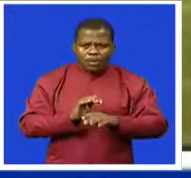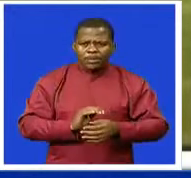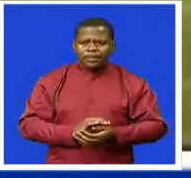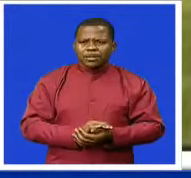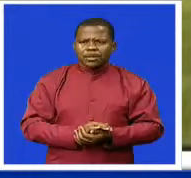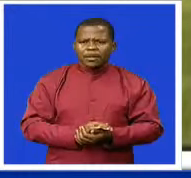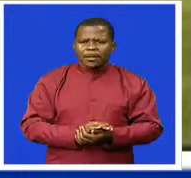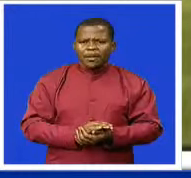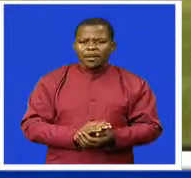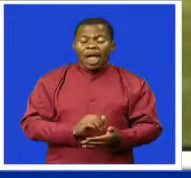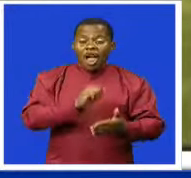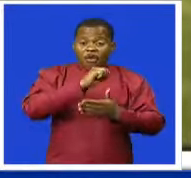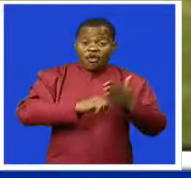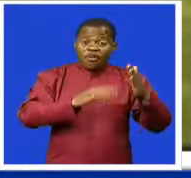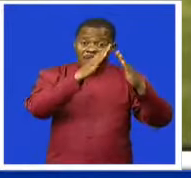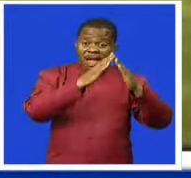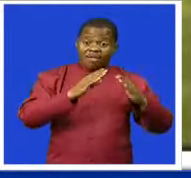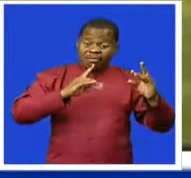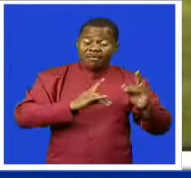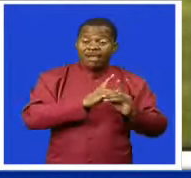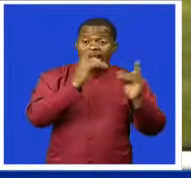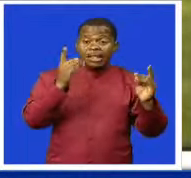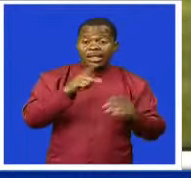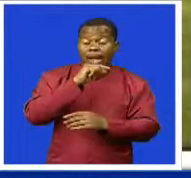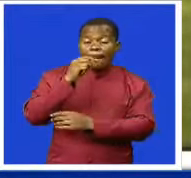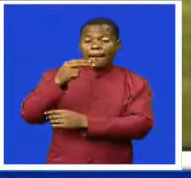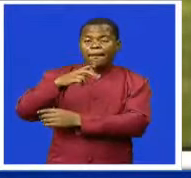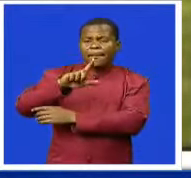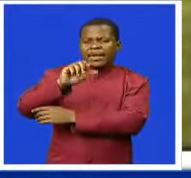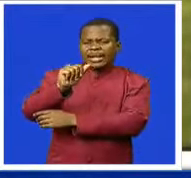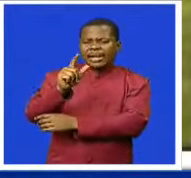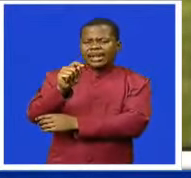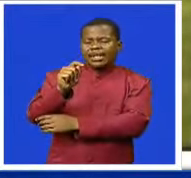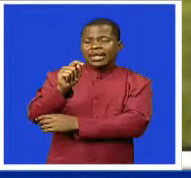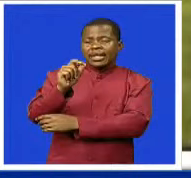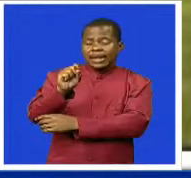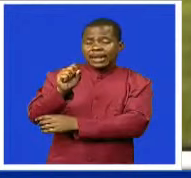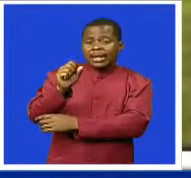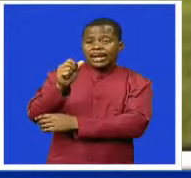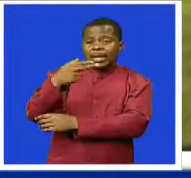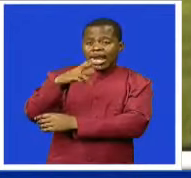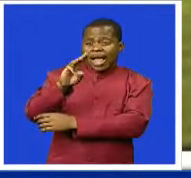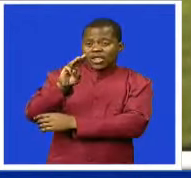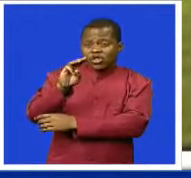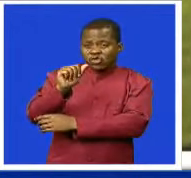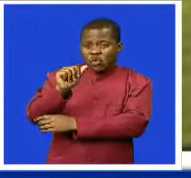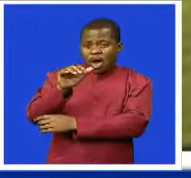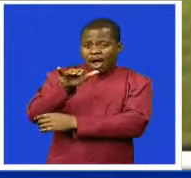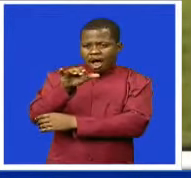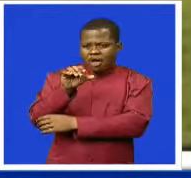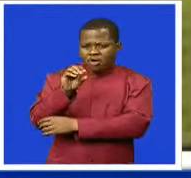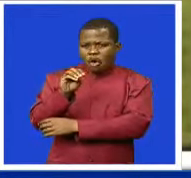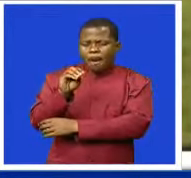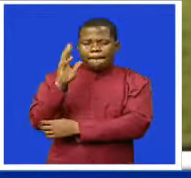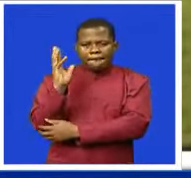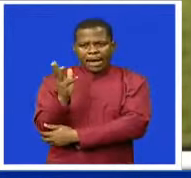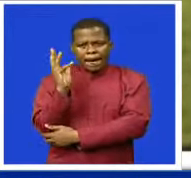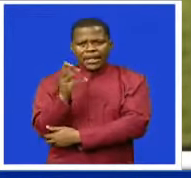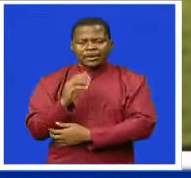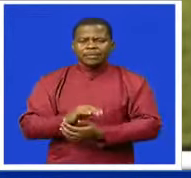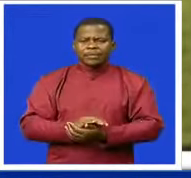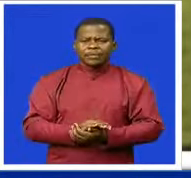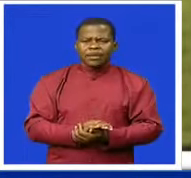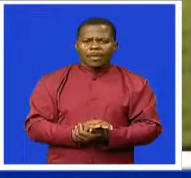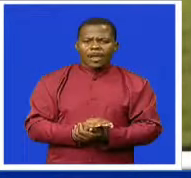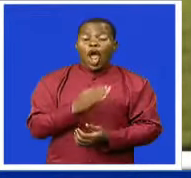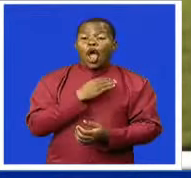besigcizelela ukuthi asinakelele engcondweni let's take care of our mental health through exercise and healthy